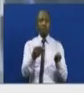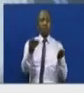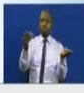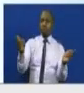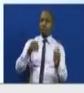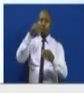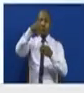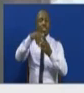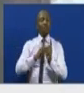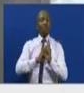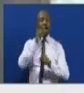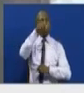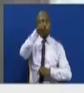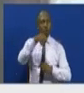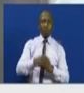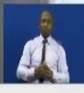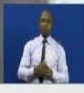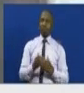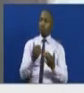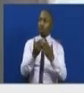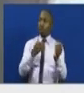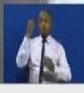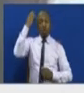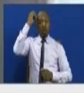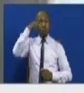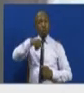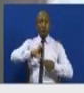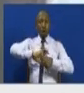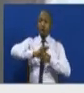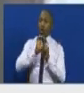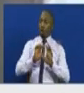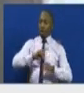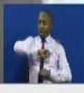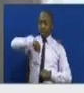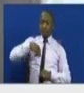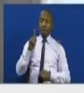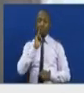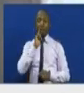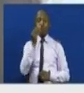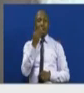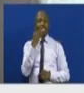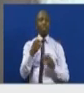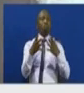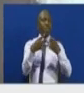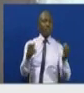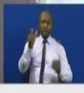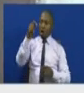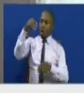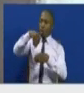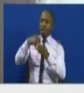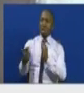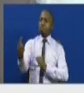ya watoa huduma. Kutokana na huu ugonjwa wa corona tumeathirika sisi mamalishe. Watu wengi hawaji,